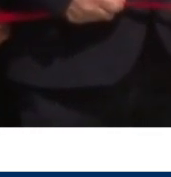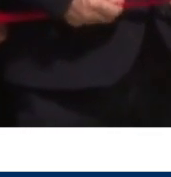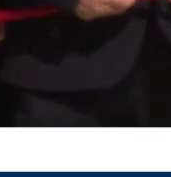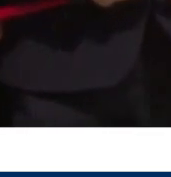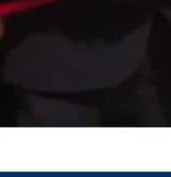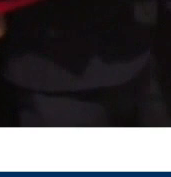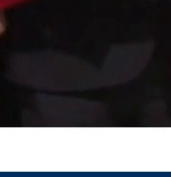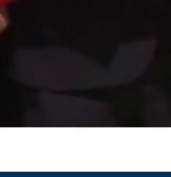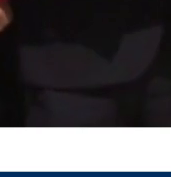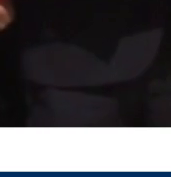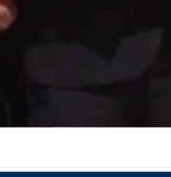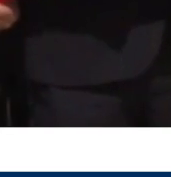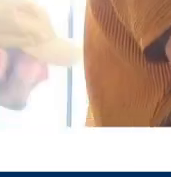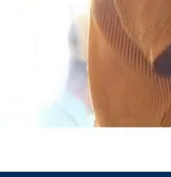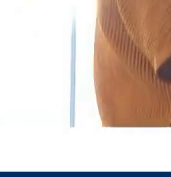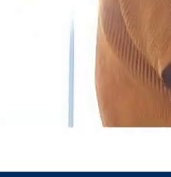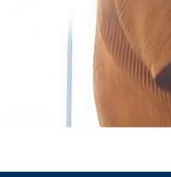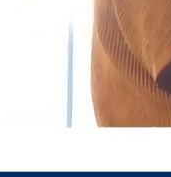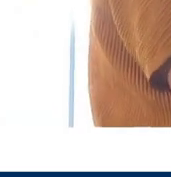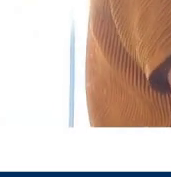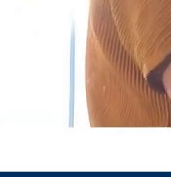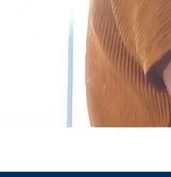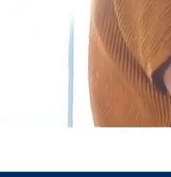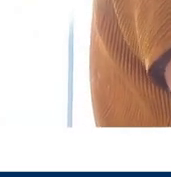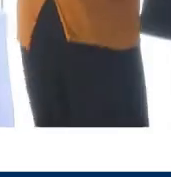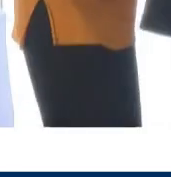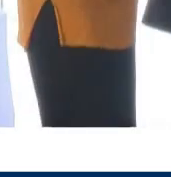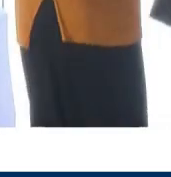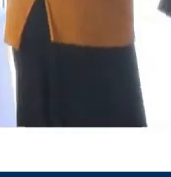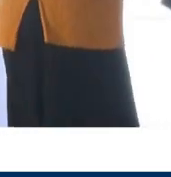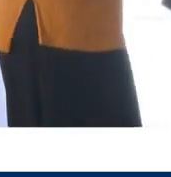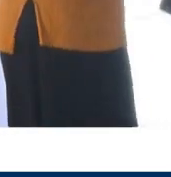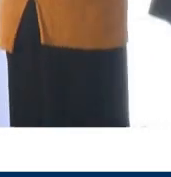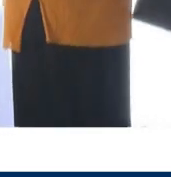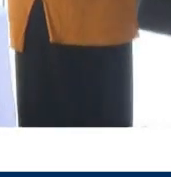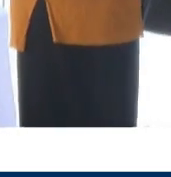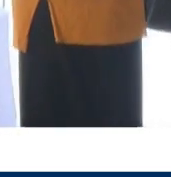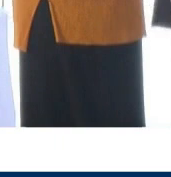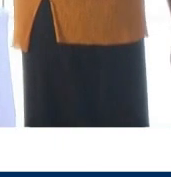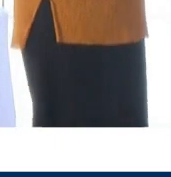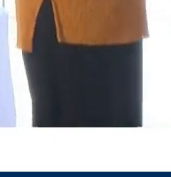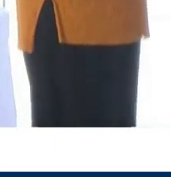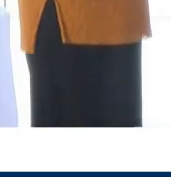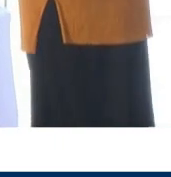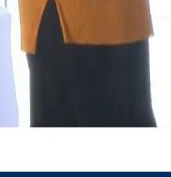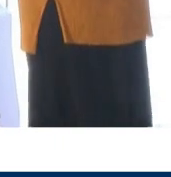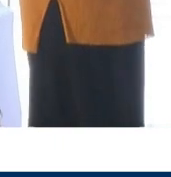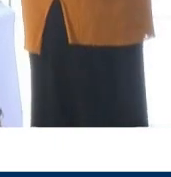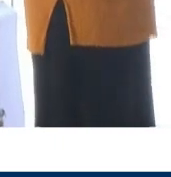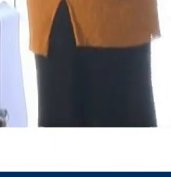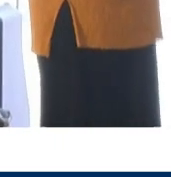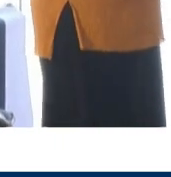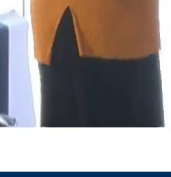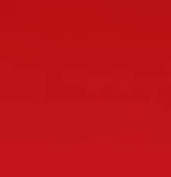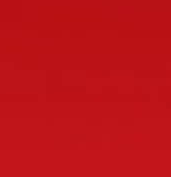את הקו האדום של הרכבת. הקו יעבור בבת ים, תל אביב יפו, בני ברק, רמת גן ופתח תקווה, והוא עתיד לשרת כ-70 מיליון